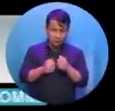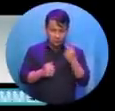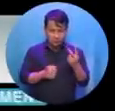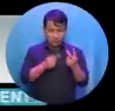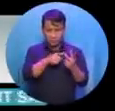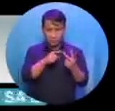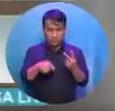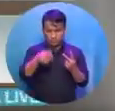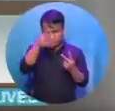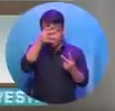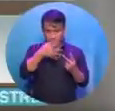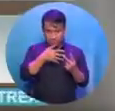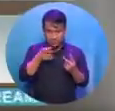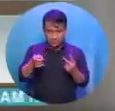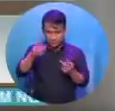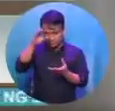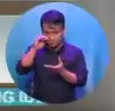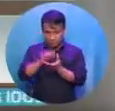mo, konsentidor?